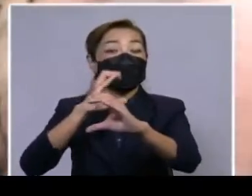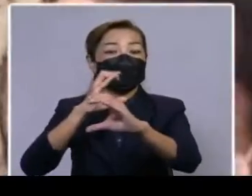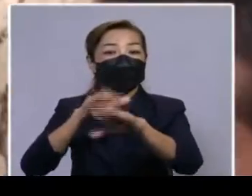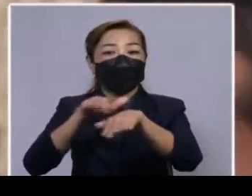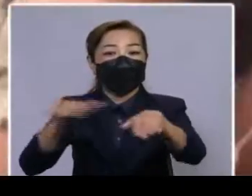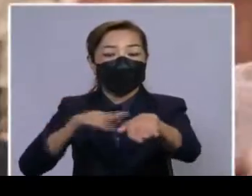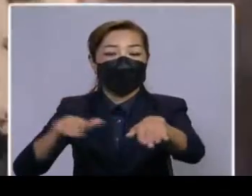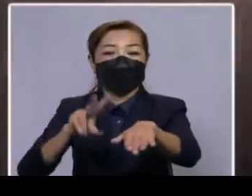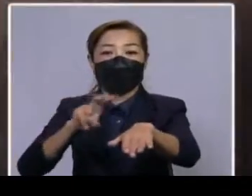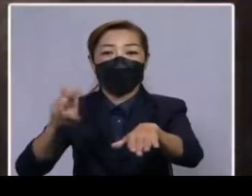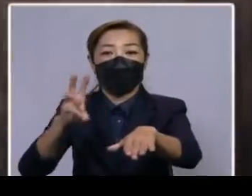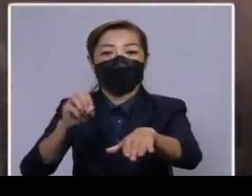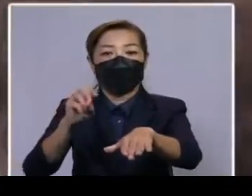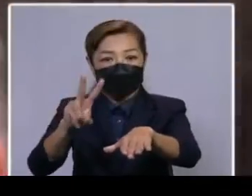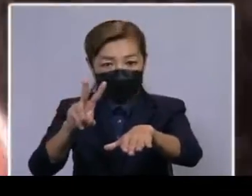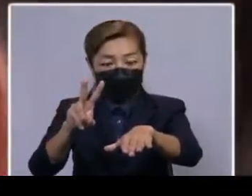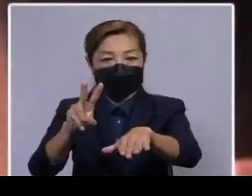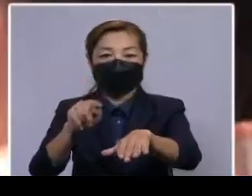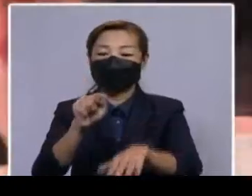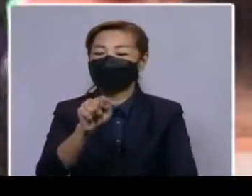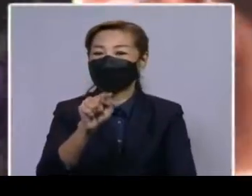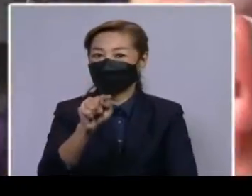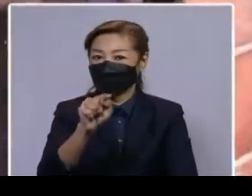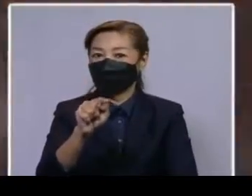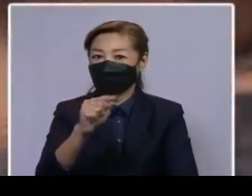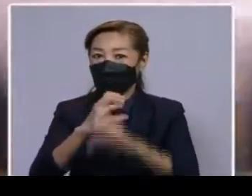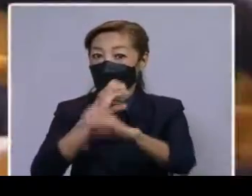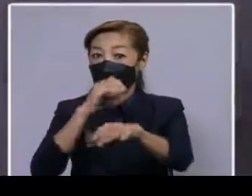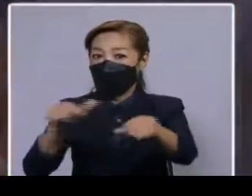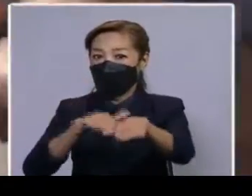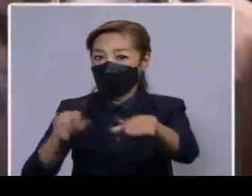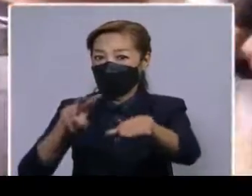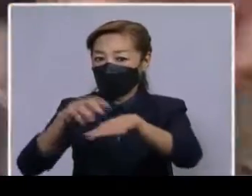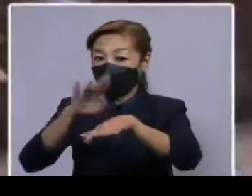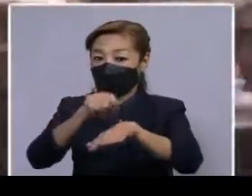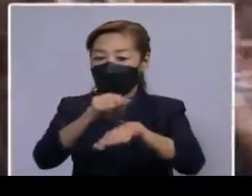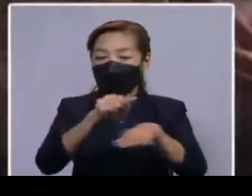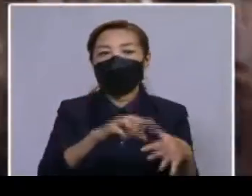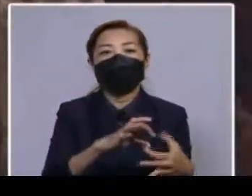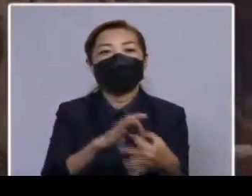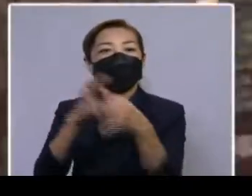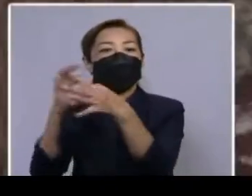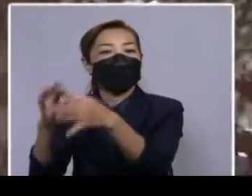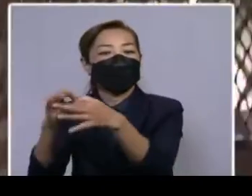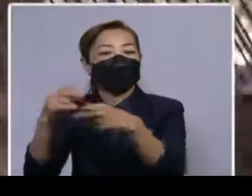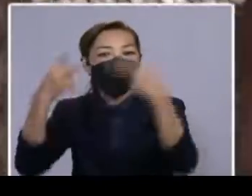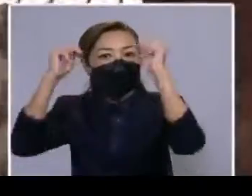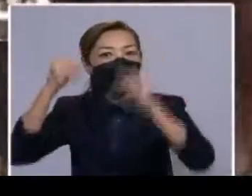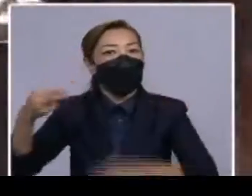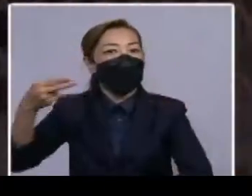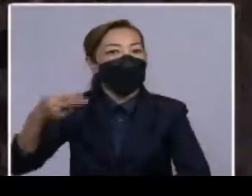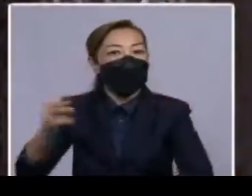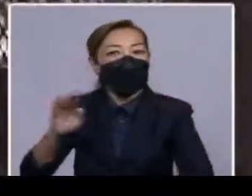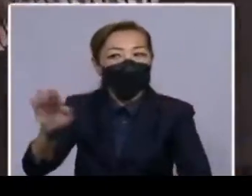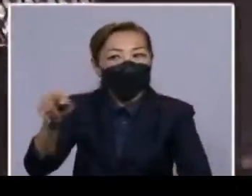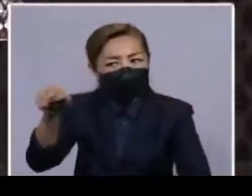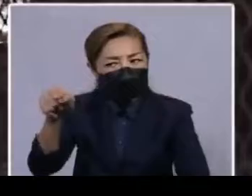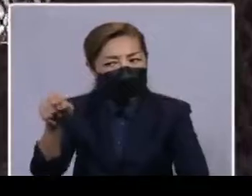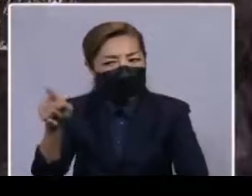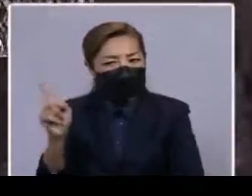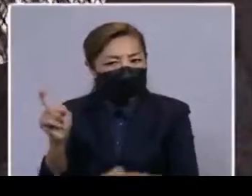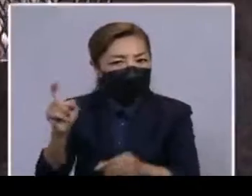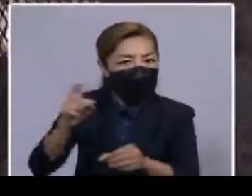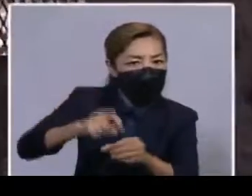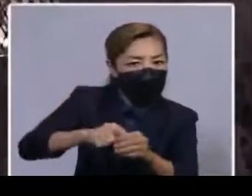262คันอันนี้แหละคุณผู้ชมคะมันมีประเด็นกับหลานของท่านนายกรัฐมนตรีด้วยนะคะว่าไปมีส่วนเกี่ยวข้อง